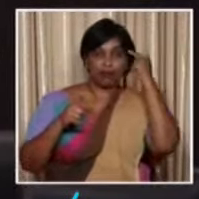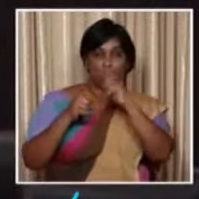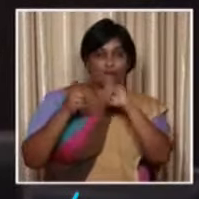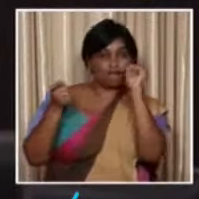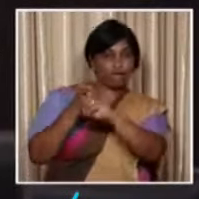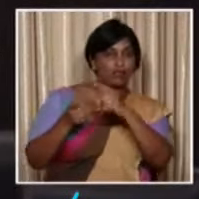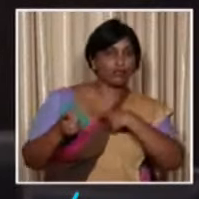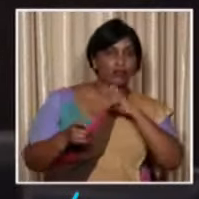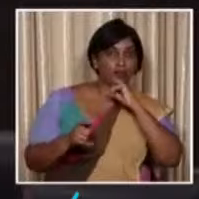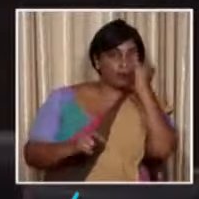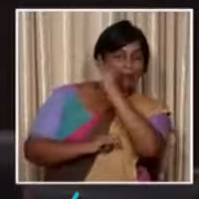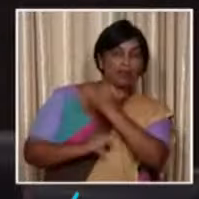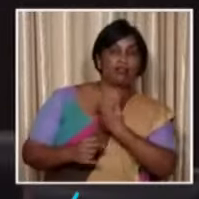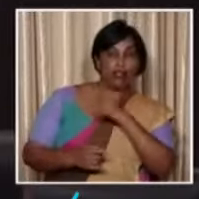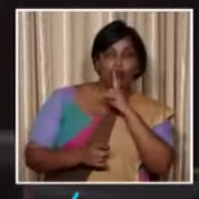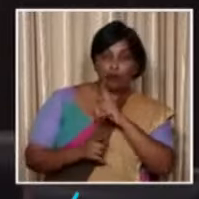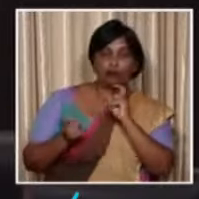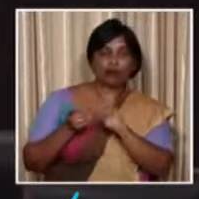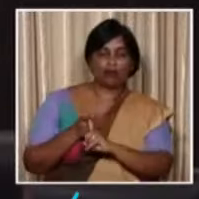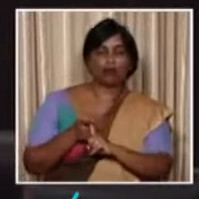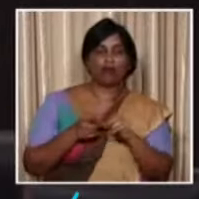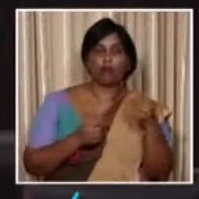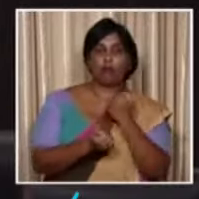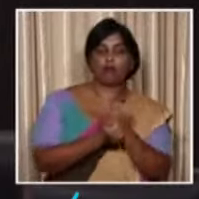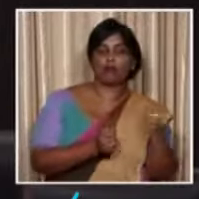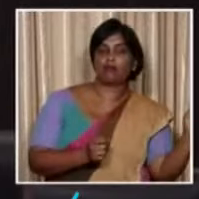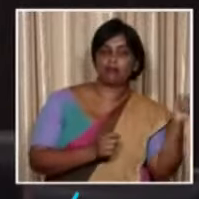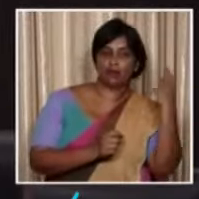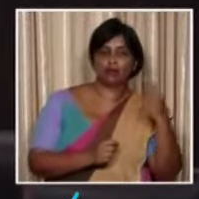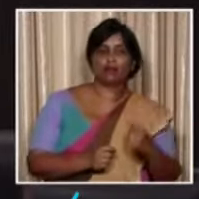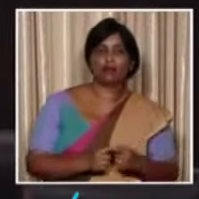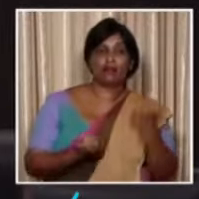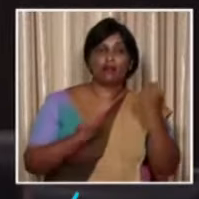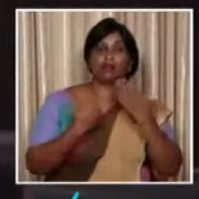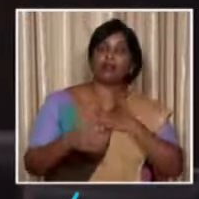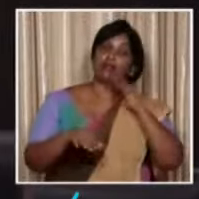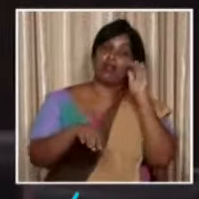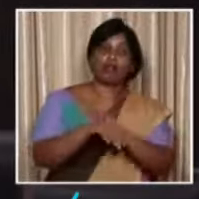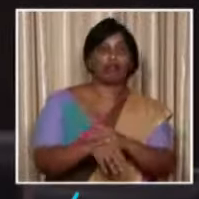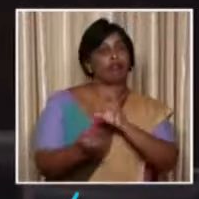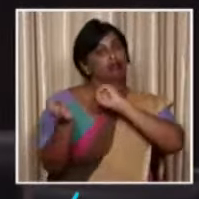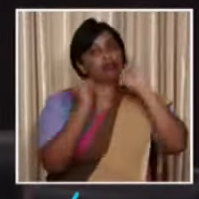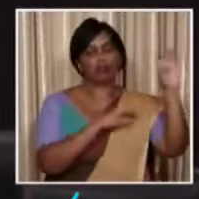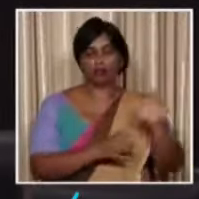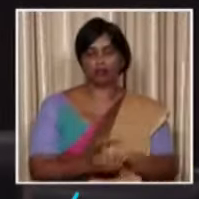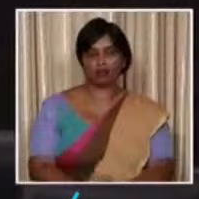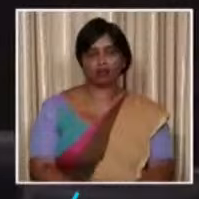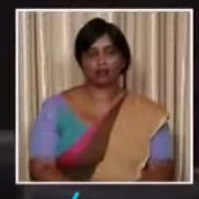ඇති කරනවා. මේ පැත්තෙන් කියනවා මෙන්න මේ මේ ගියේ මගේ එකක් කියලා අල්ලලා කෙලින්ම දාන්න.